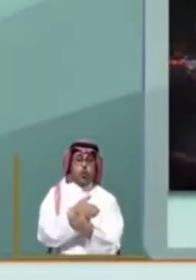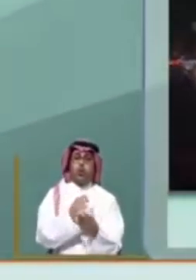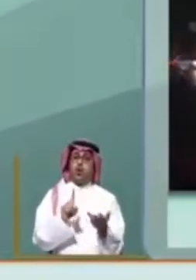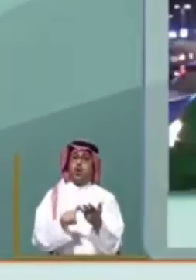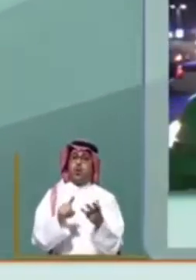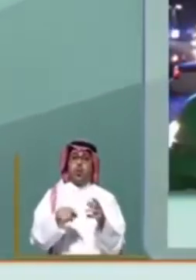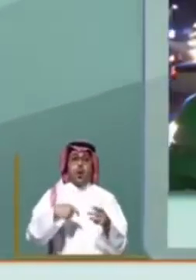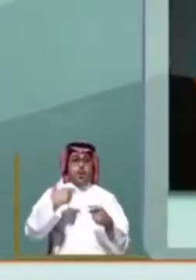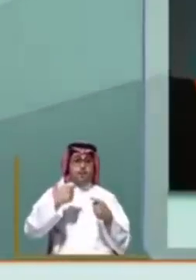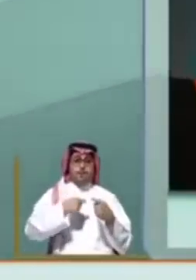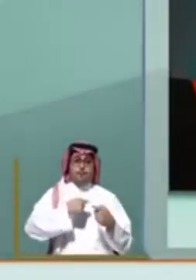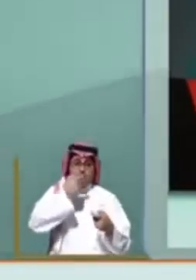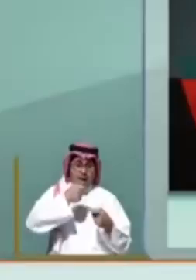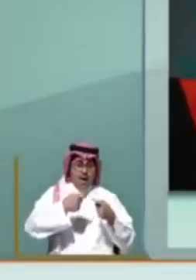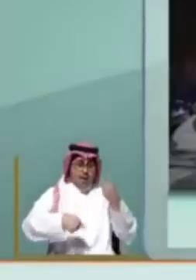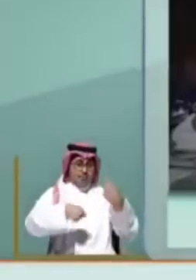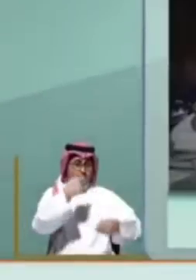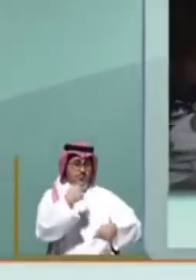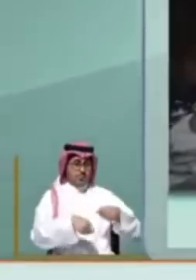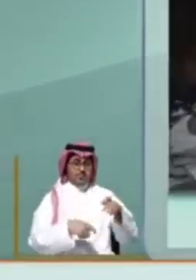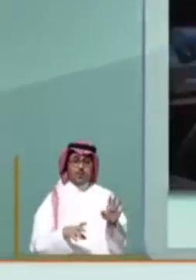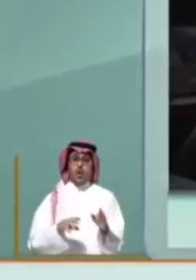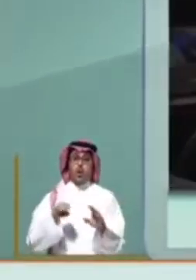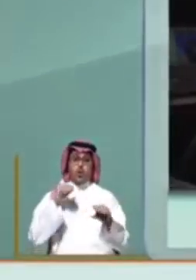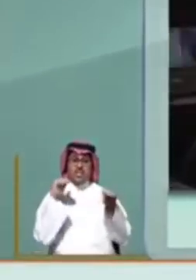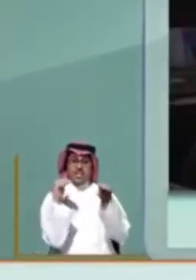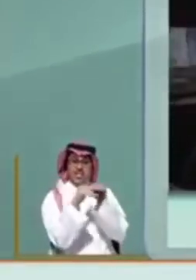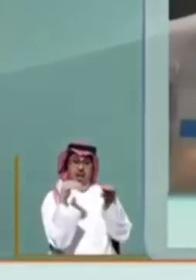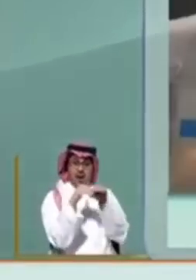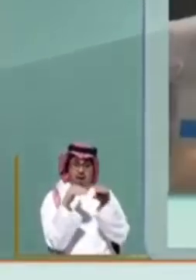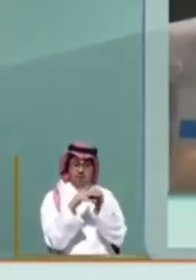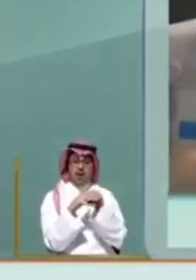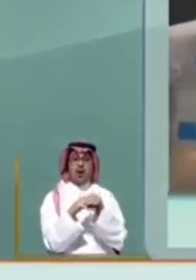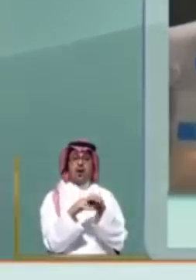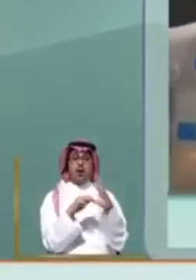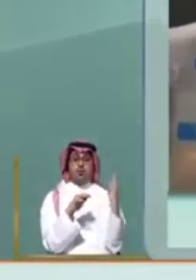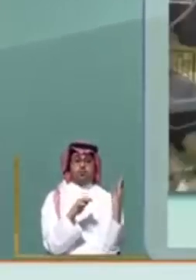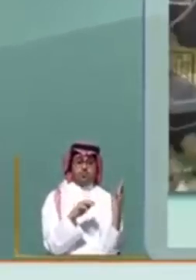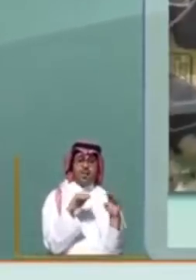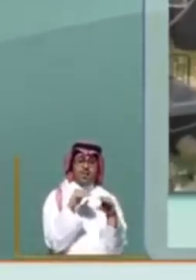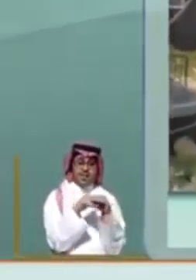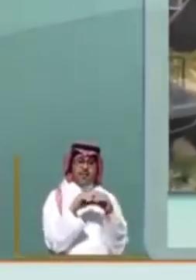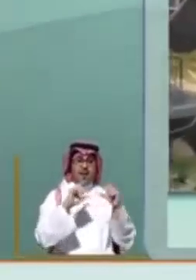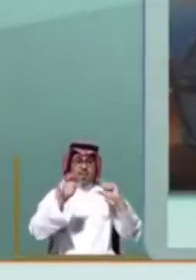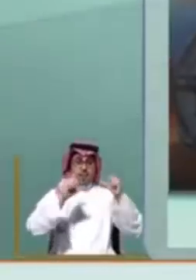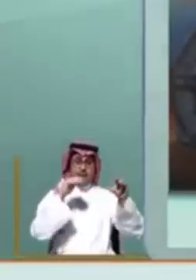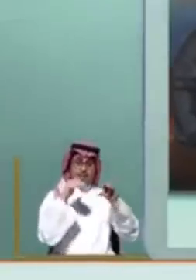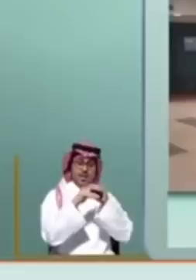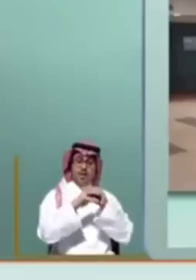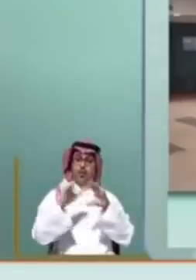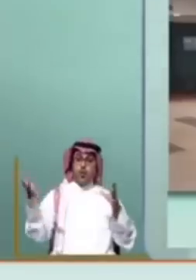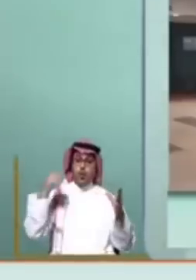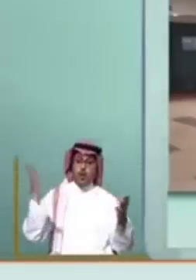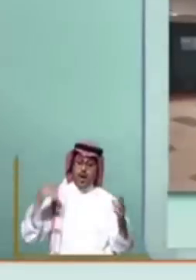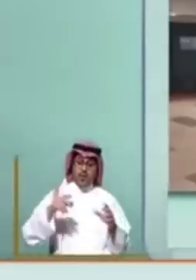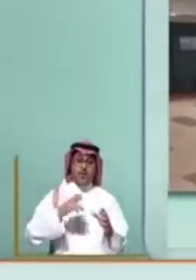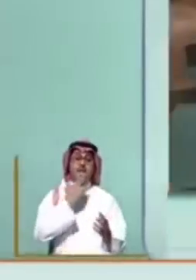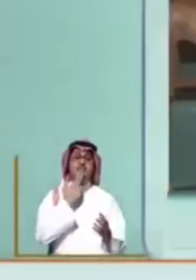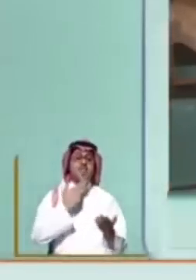البيع. هذا بالإضافة إلى الصرافات الآلية الخاصة بصرف